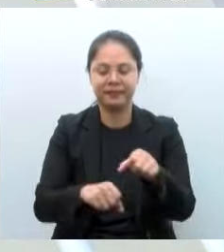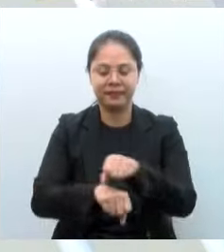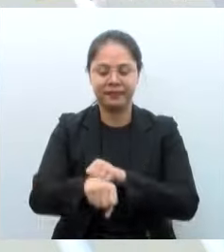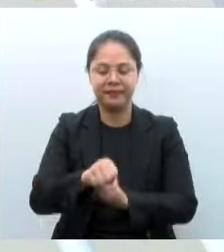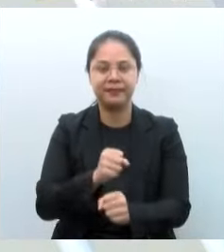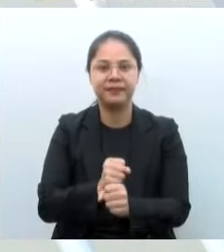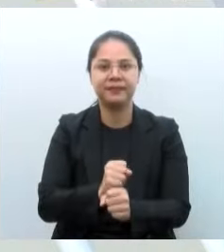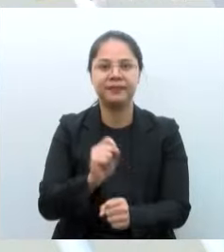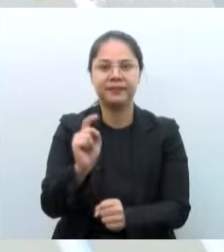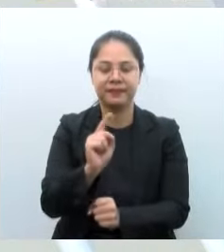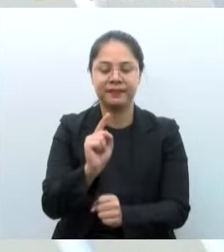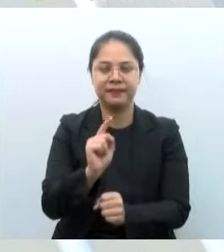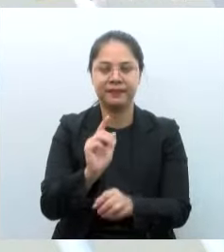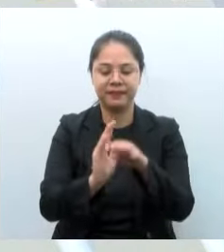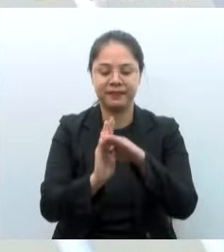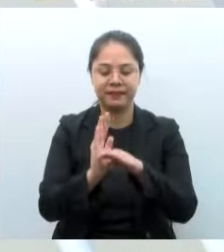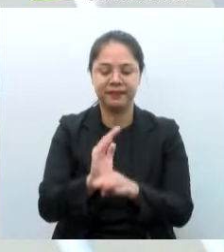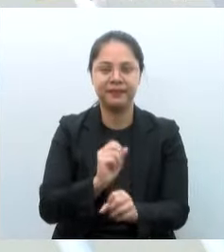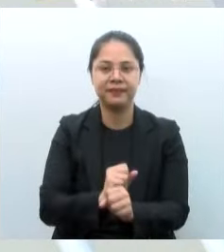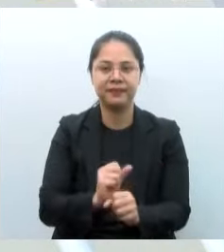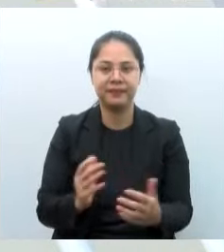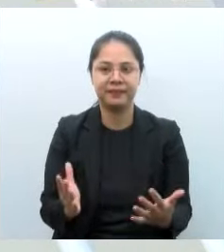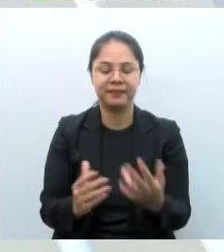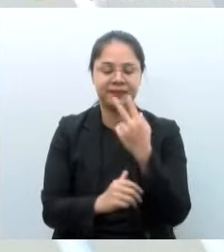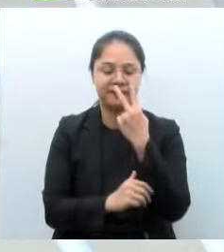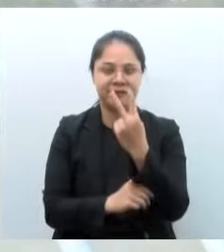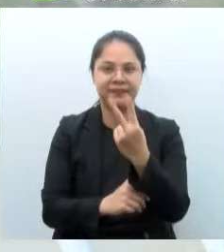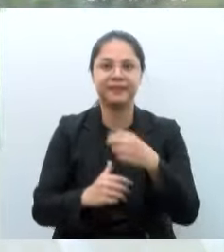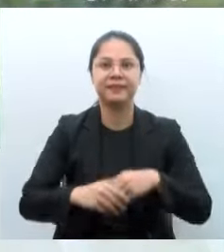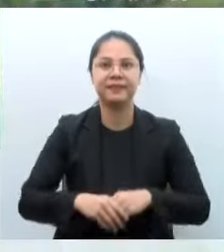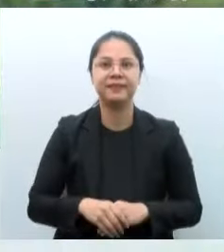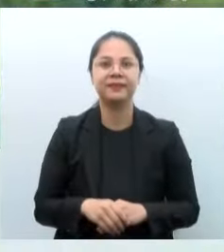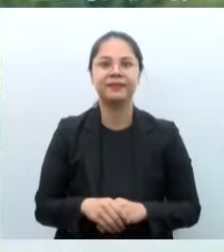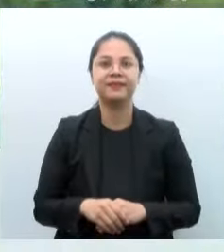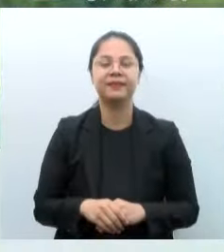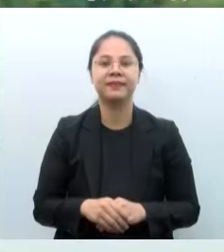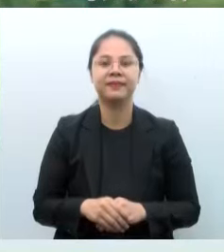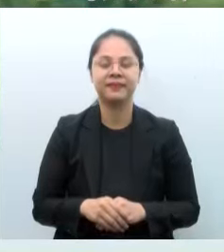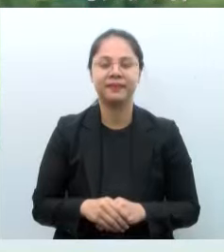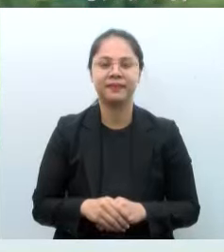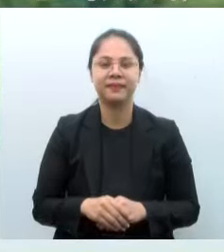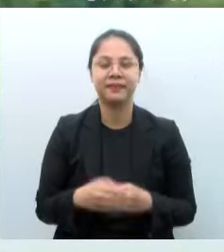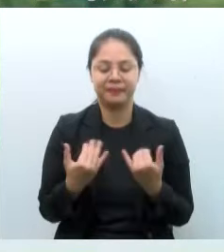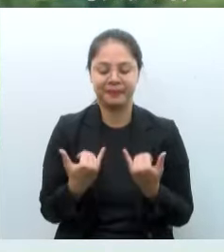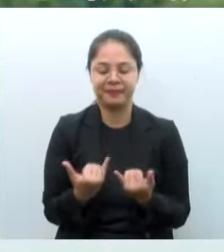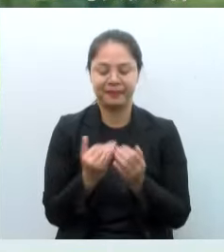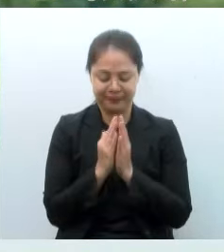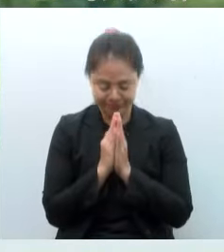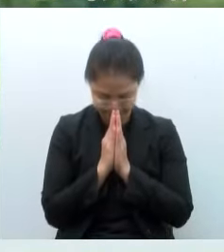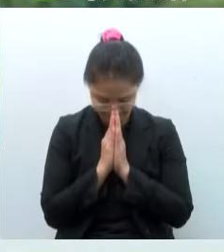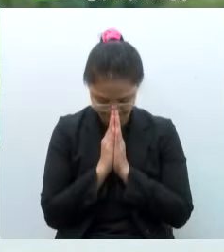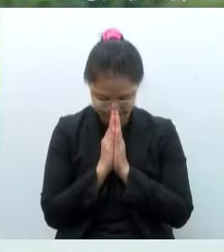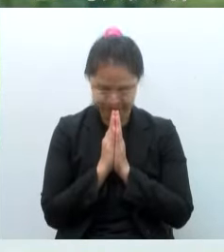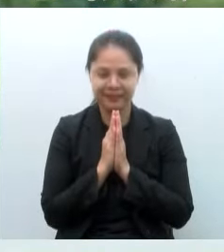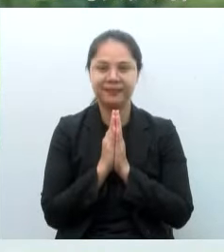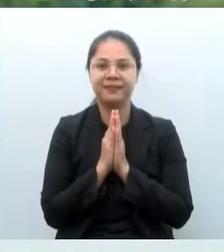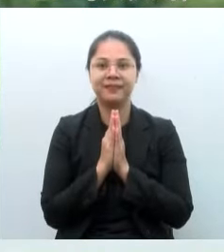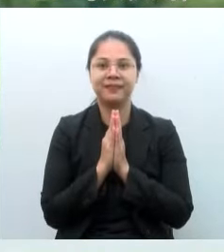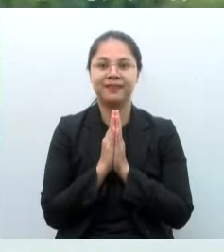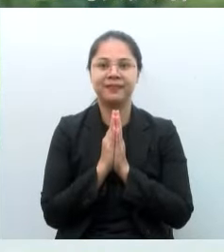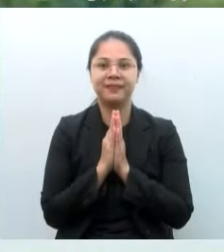นนี้เนี่ยเราได้ดำเนินการอย่างไรไปแล้วบ้างนะคะท่าน ครับก่อนอื่นก็สวัสดีท่านผู้อำนวยการสำนักงานเข